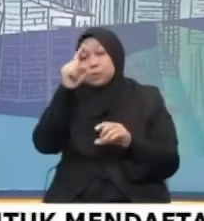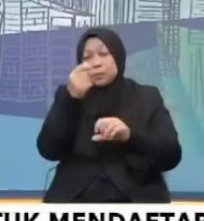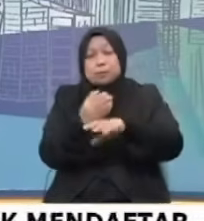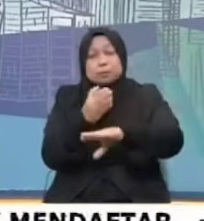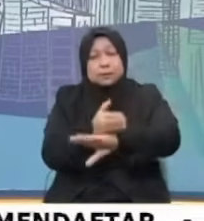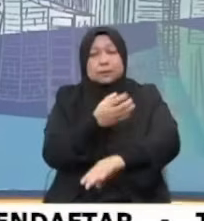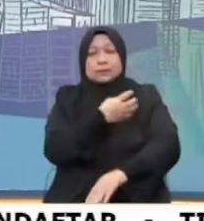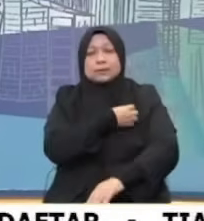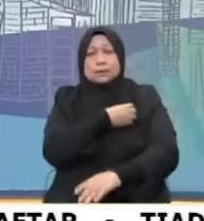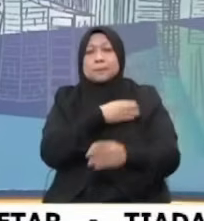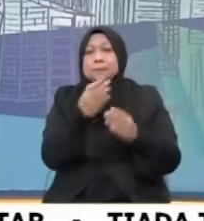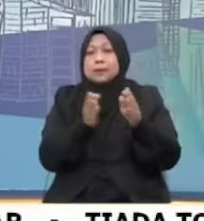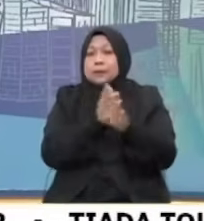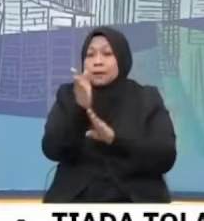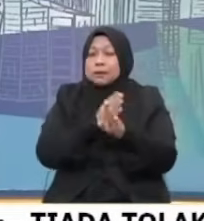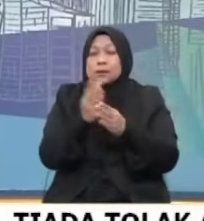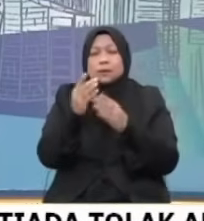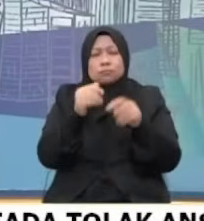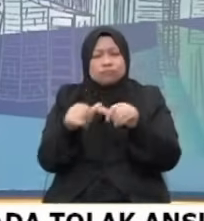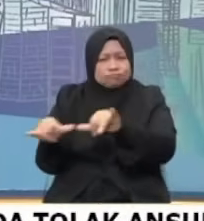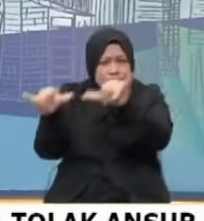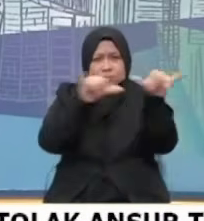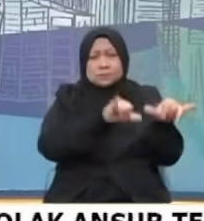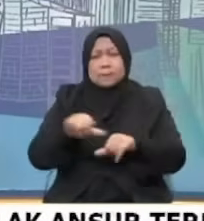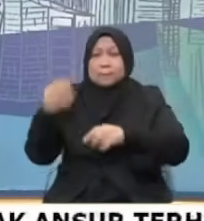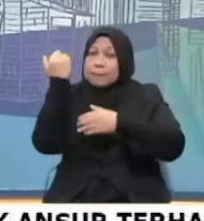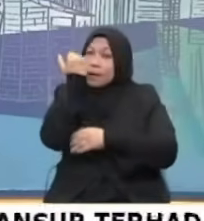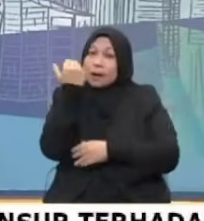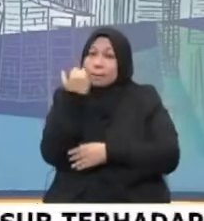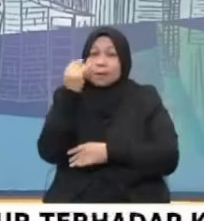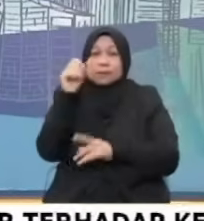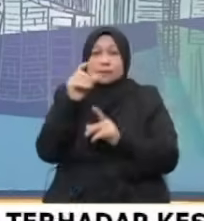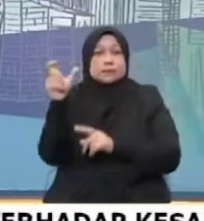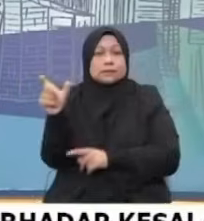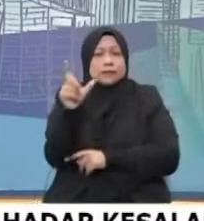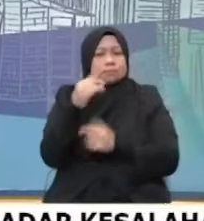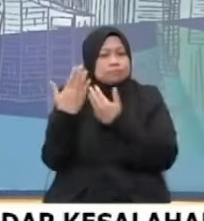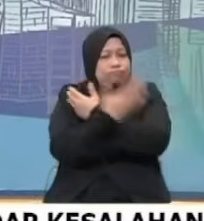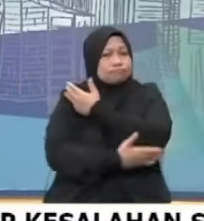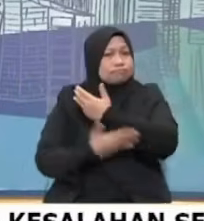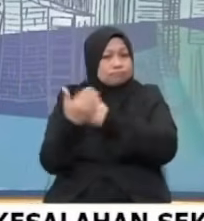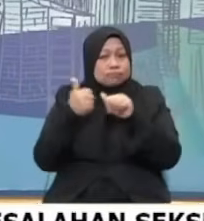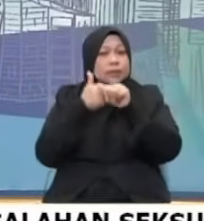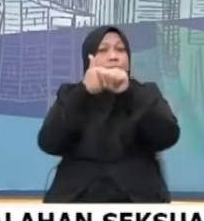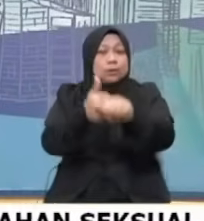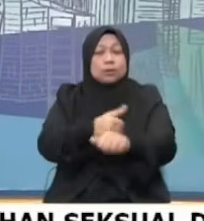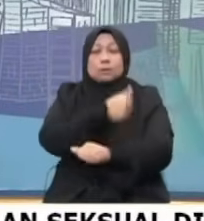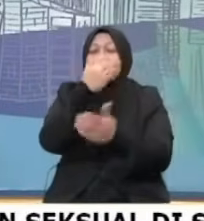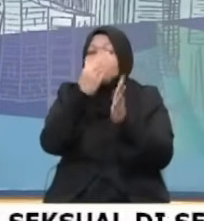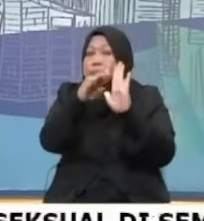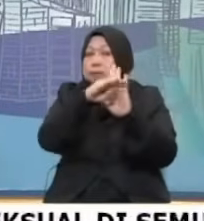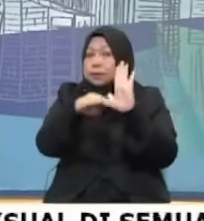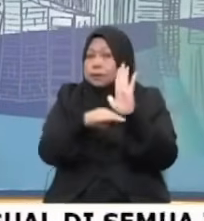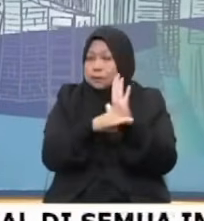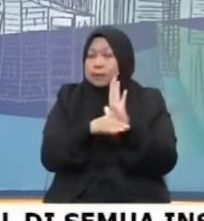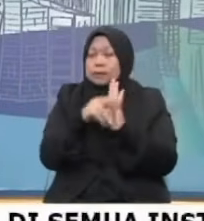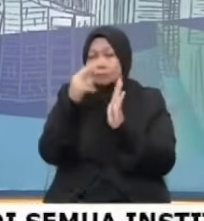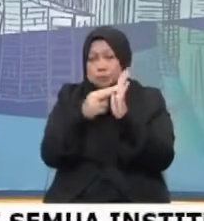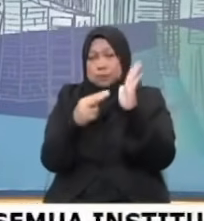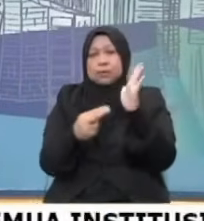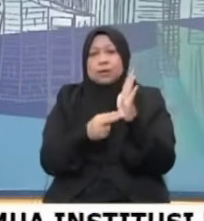memperkasa bidang kuasa dan juga menyeragamkan mahkamah Syariah di seluruh negeri berdasarkan peruntukan dalam perlembagaan